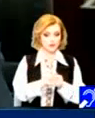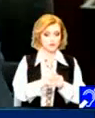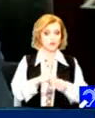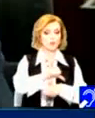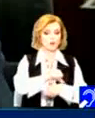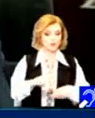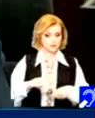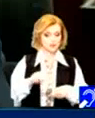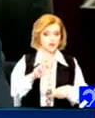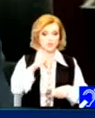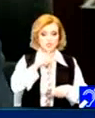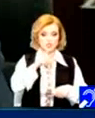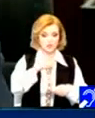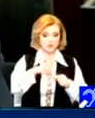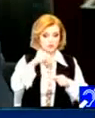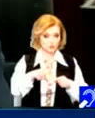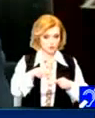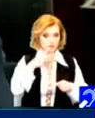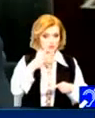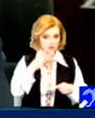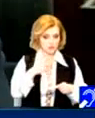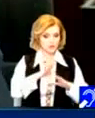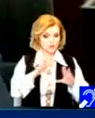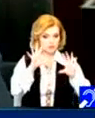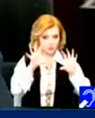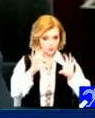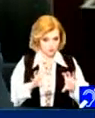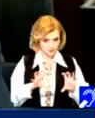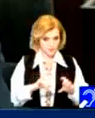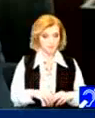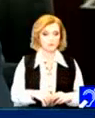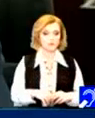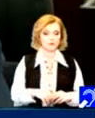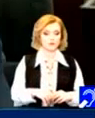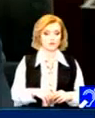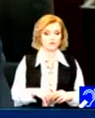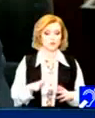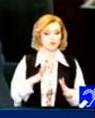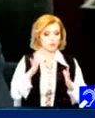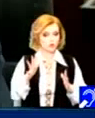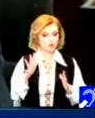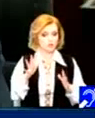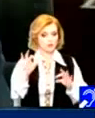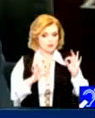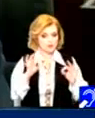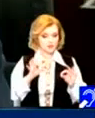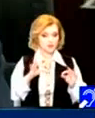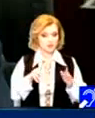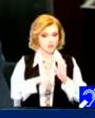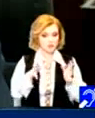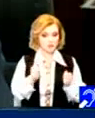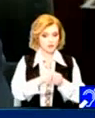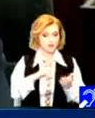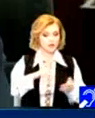de stat pe regiunea centrală sau cea transnistreană, insuficiența de forțe și mijloace moderne folosite la